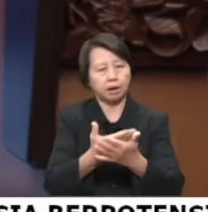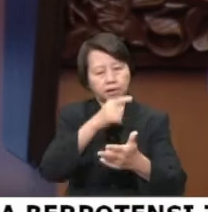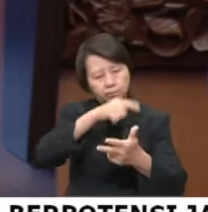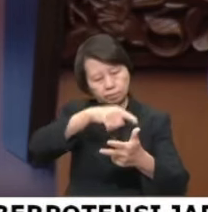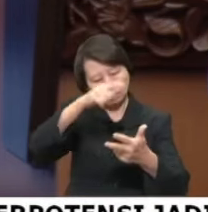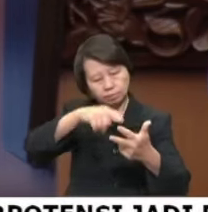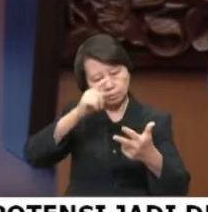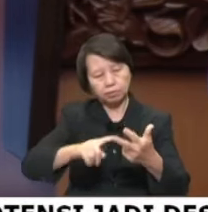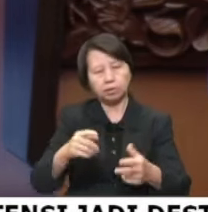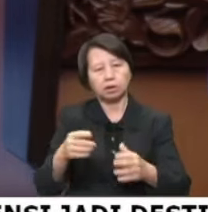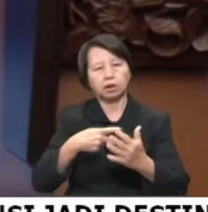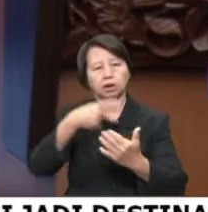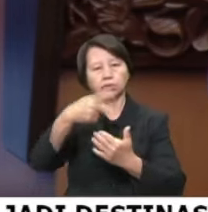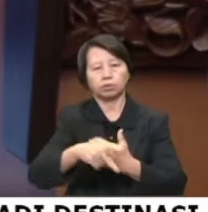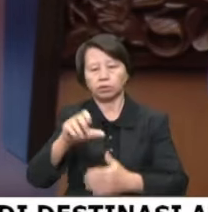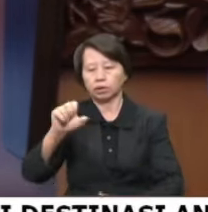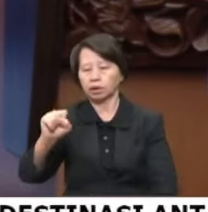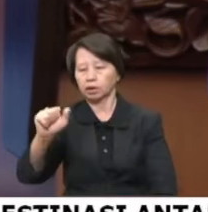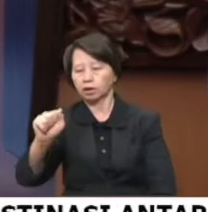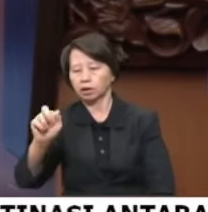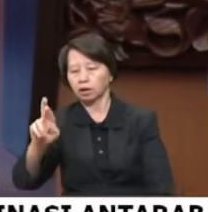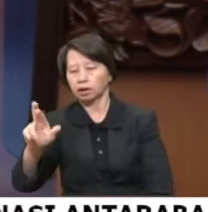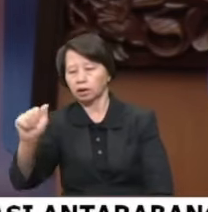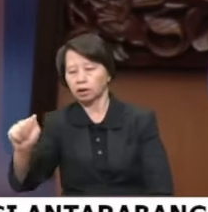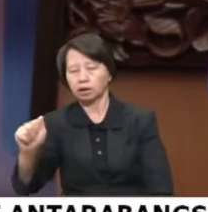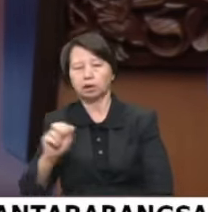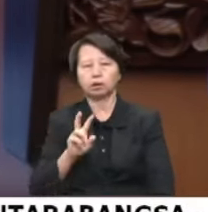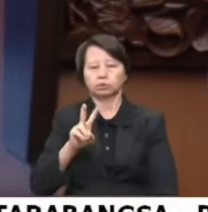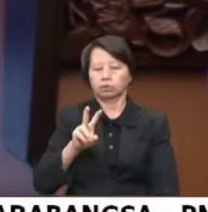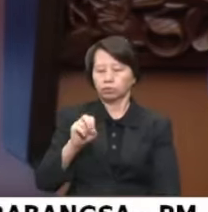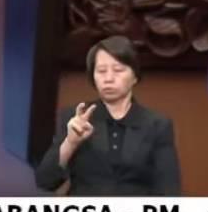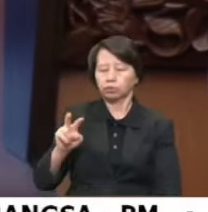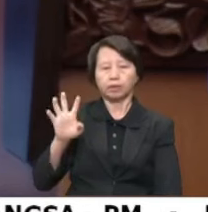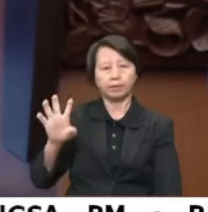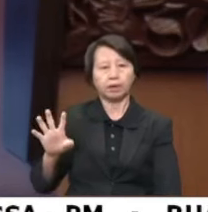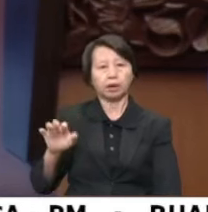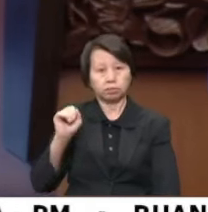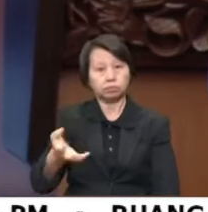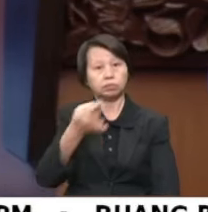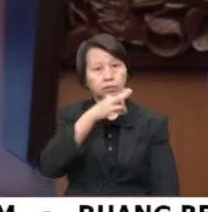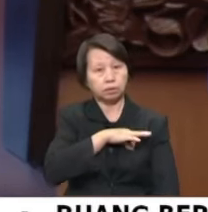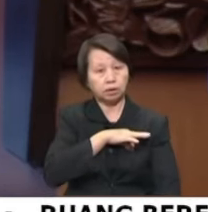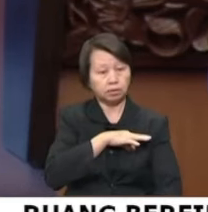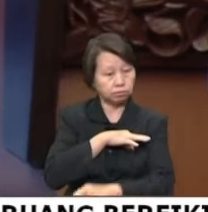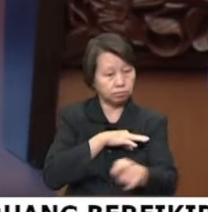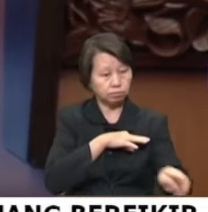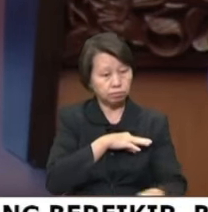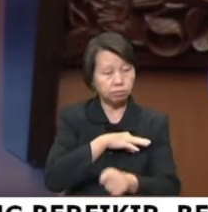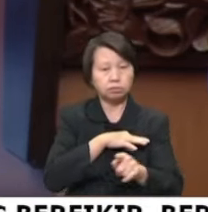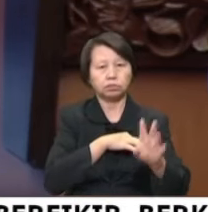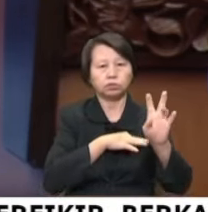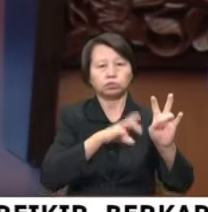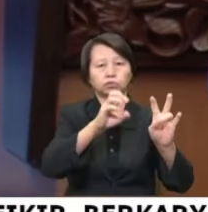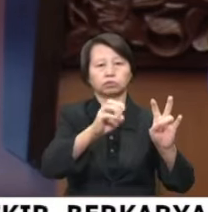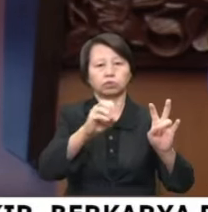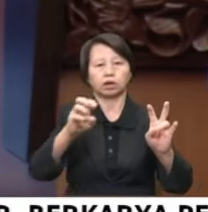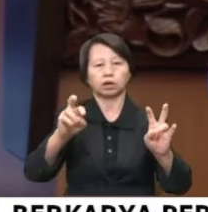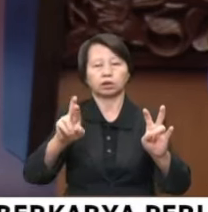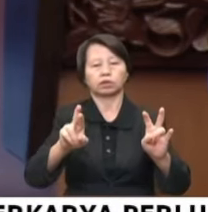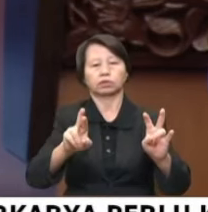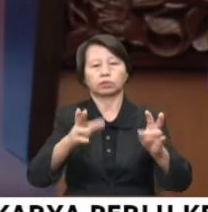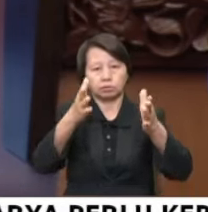program SARA tahun 2024 akan memanfaatkan lebih 700,000 penerima dengan